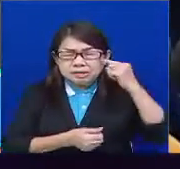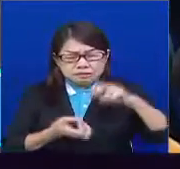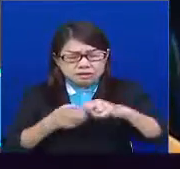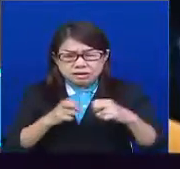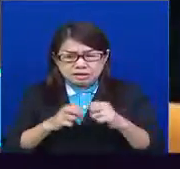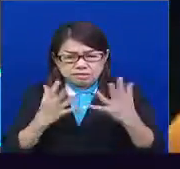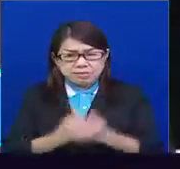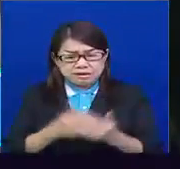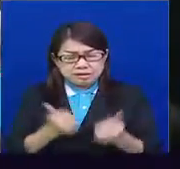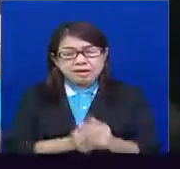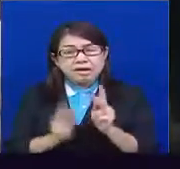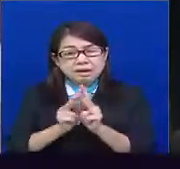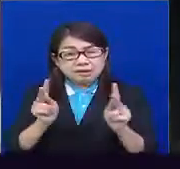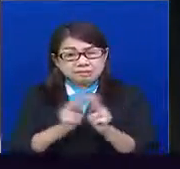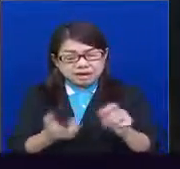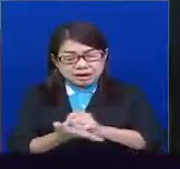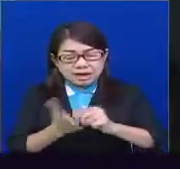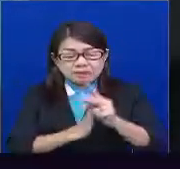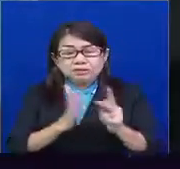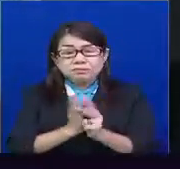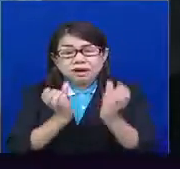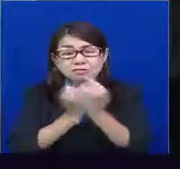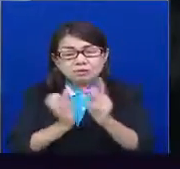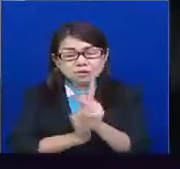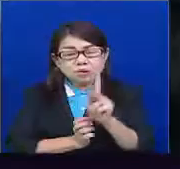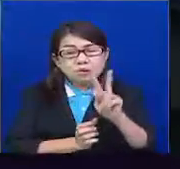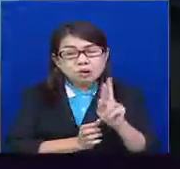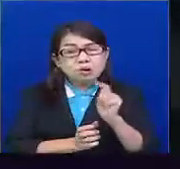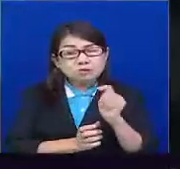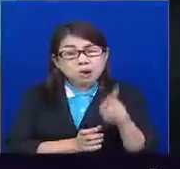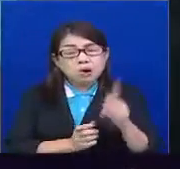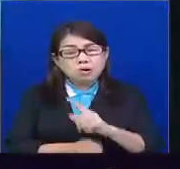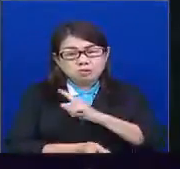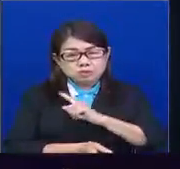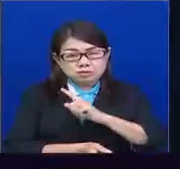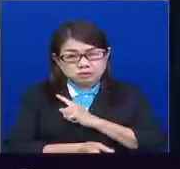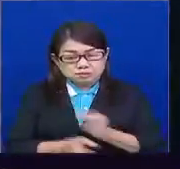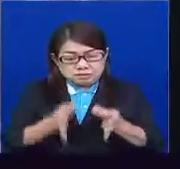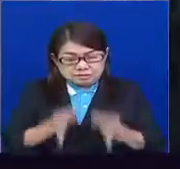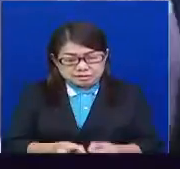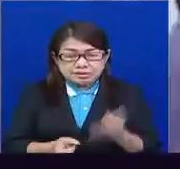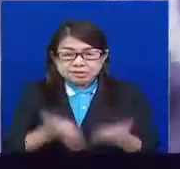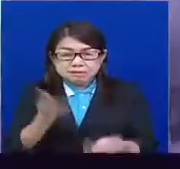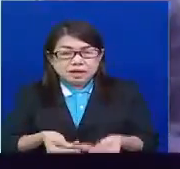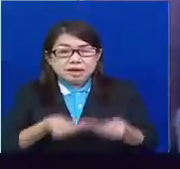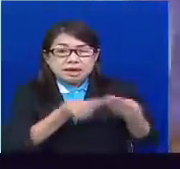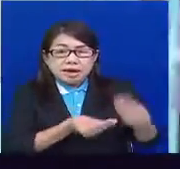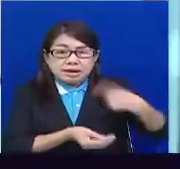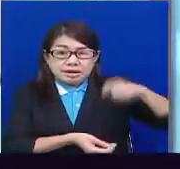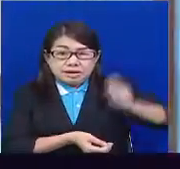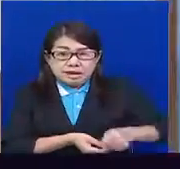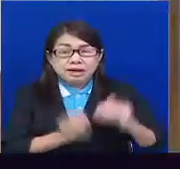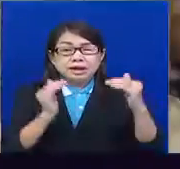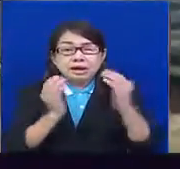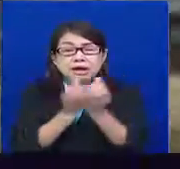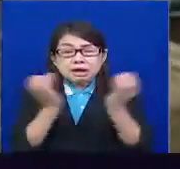รัฐธรรมนูญหรือว่ากรทจะเป็นผู้ตัดสินใจหรืออาจต้องให้ศาลรัฐธรรมนูญตีความรองนายกรัฐมนตรียังย้ำ